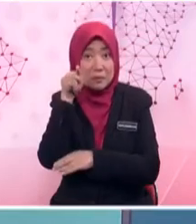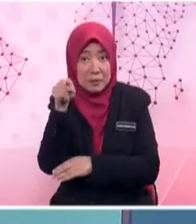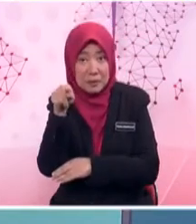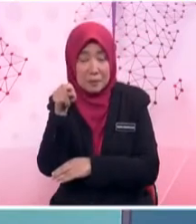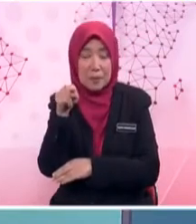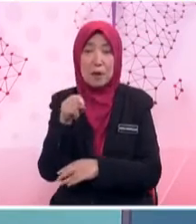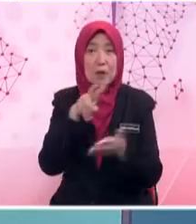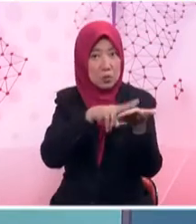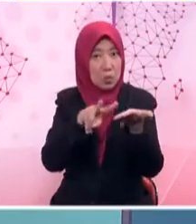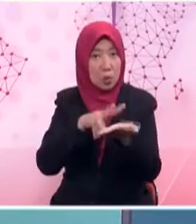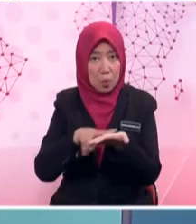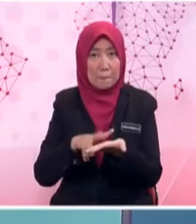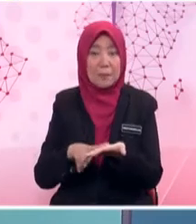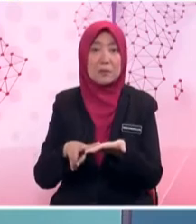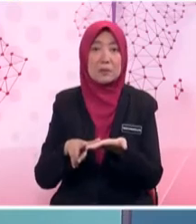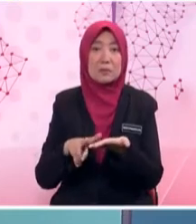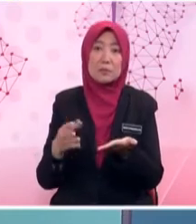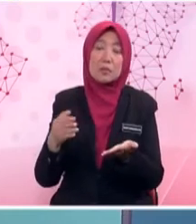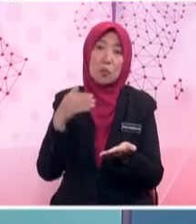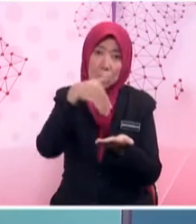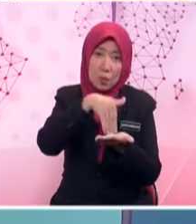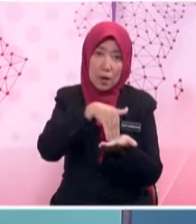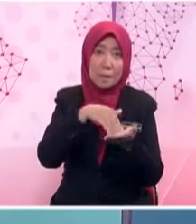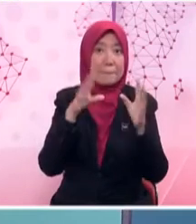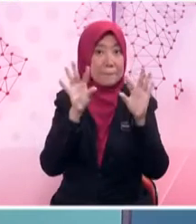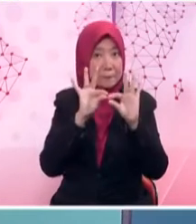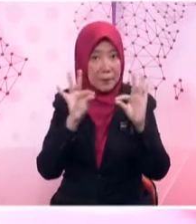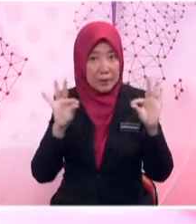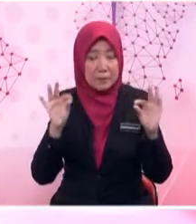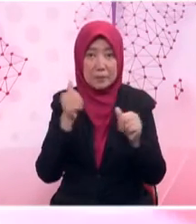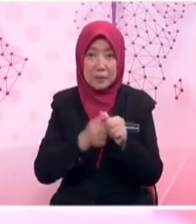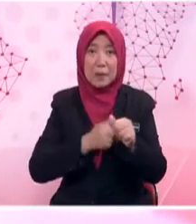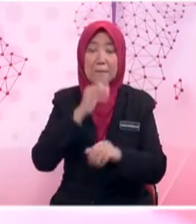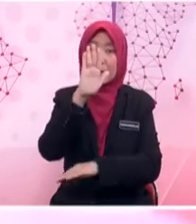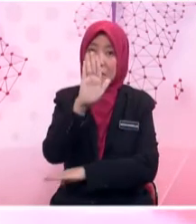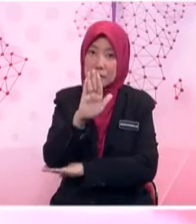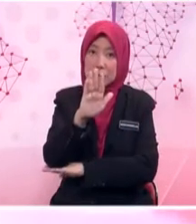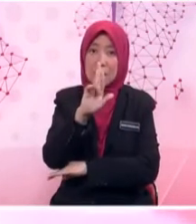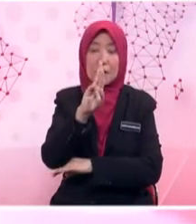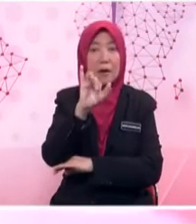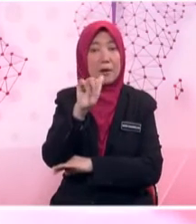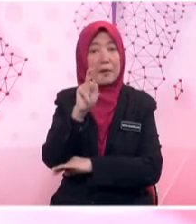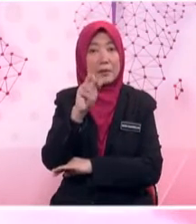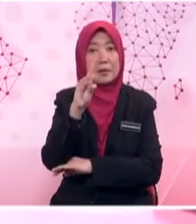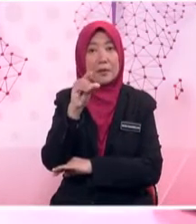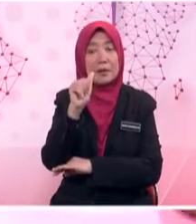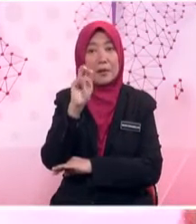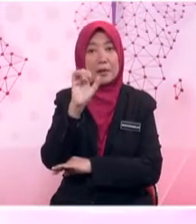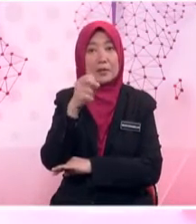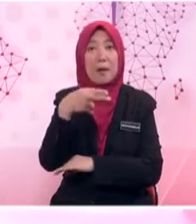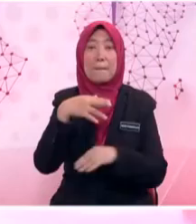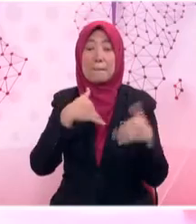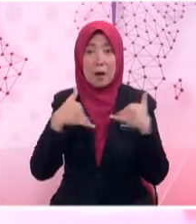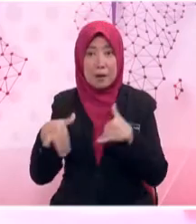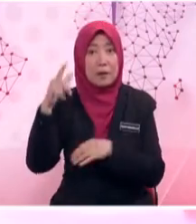baca balik ayat ni. Boleh. Setiap petang Ryan Danish bermain layang-layang